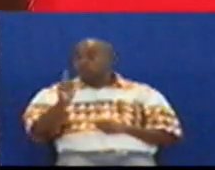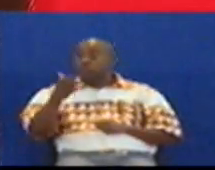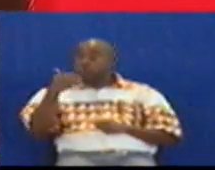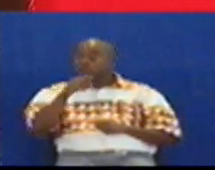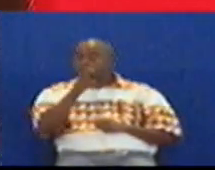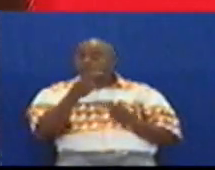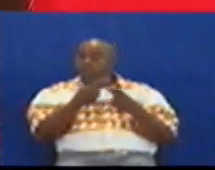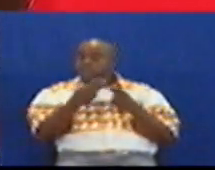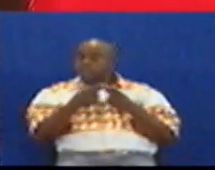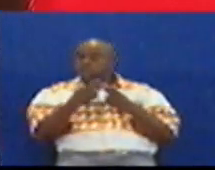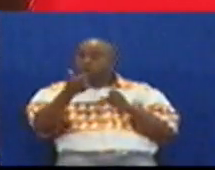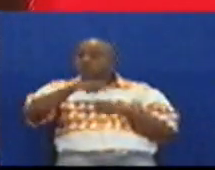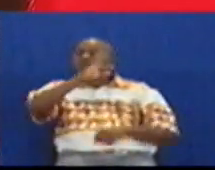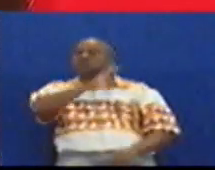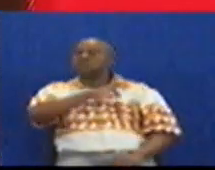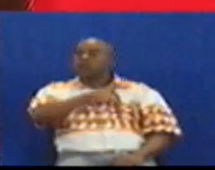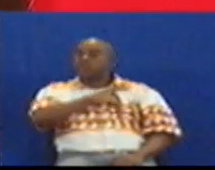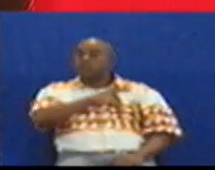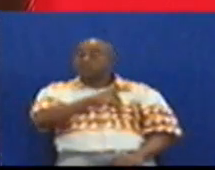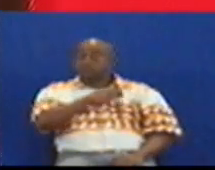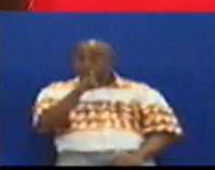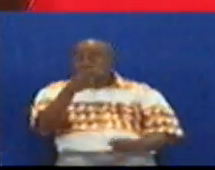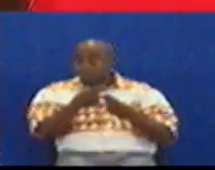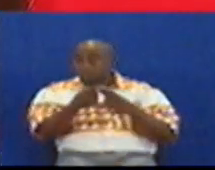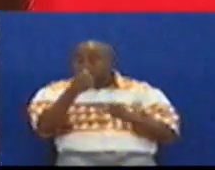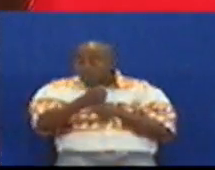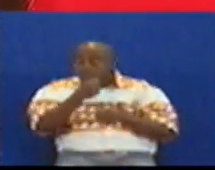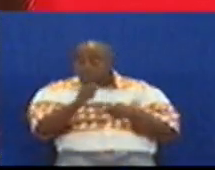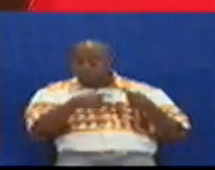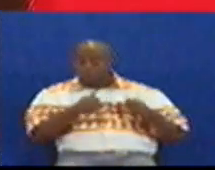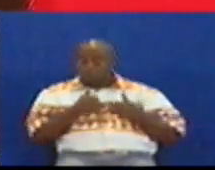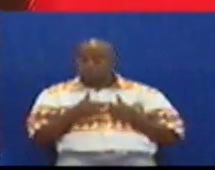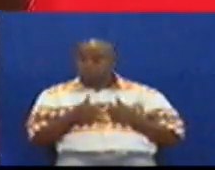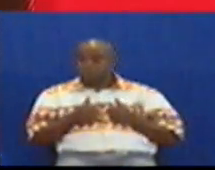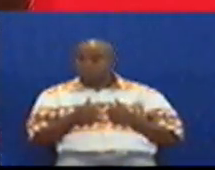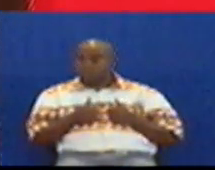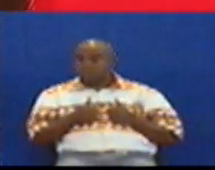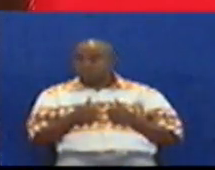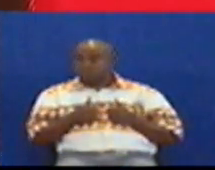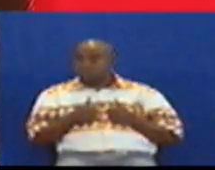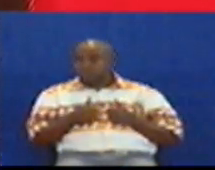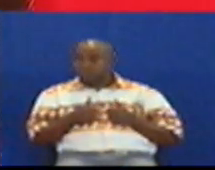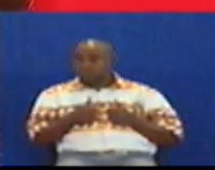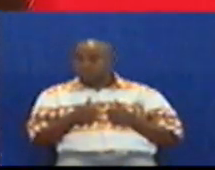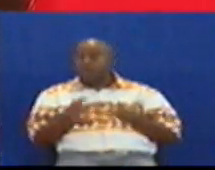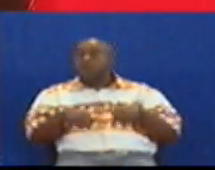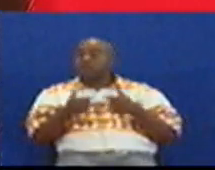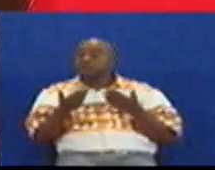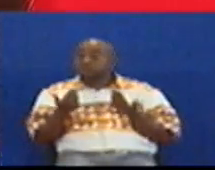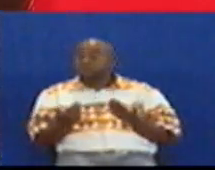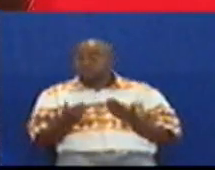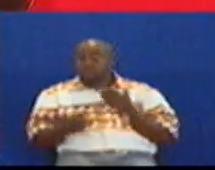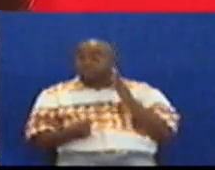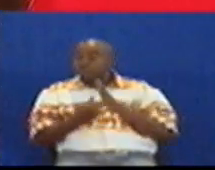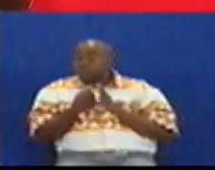madaktari kuongezewa mshahara, wakafanya kazi wakiwa na morali. Najua wana morali kubwa, lakini